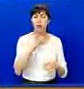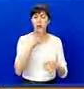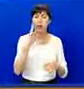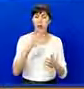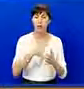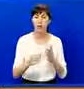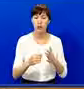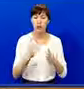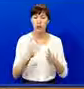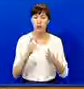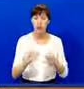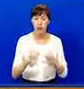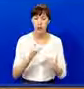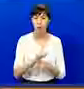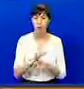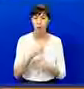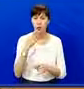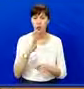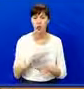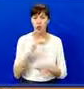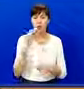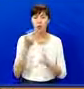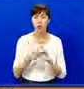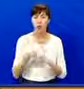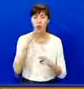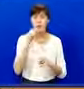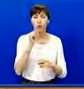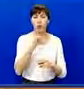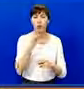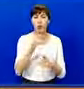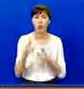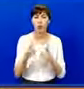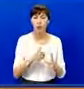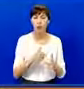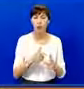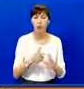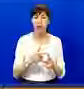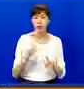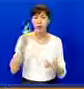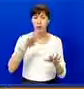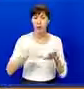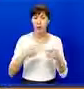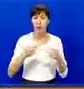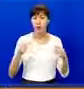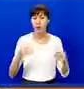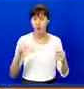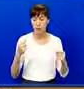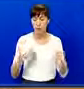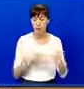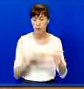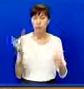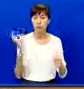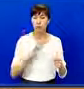болып, адамдарды арбайтыны анықталды. Күйеуі тап осы сәтте ұрлығын жасап отырған. Өптеген заттарын күдіктілер сатып, ақшасын өз